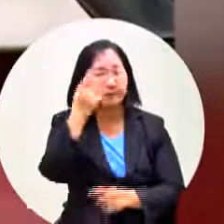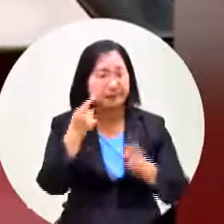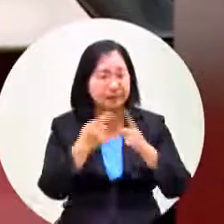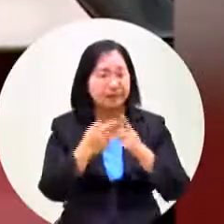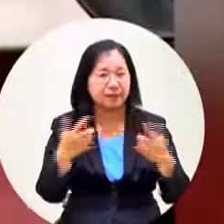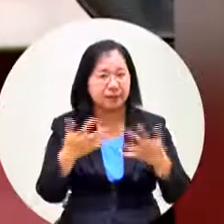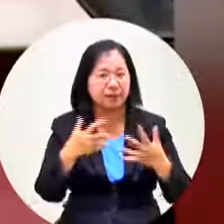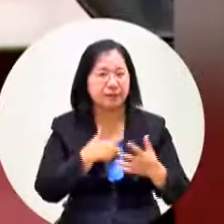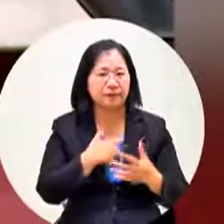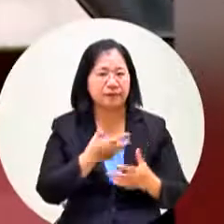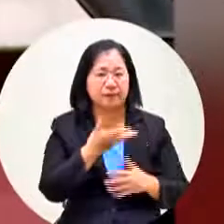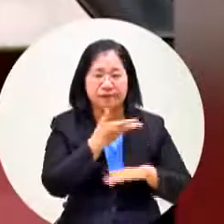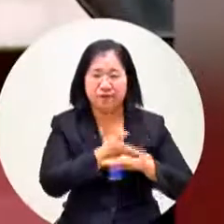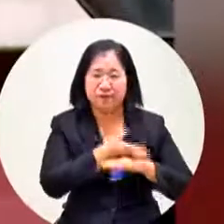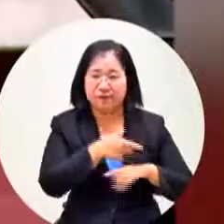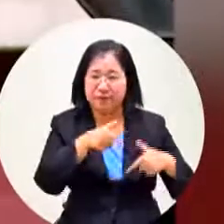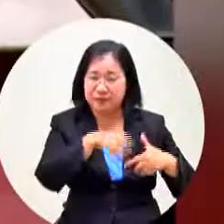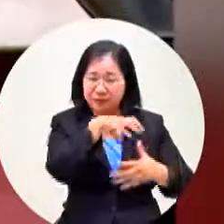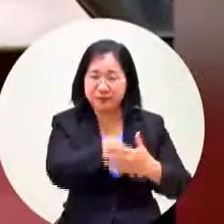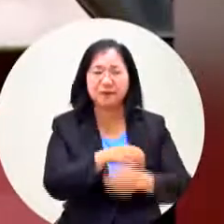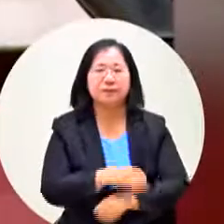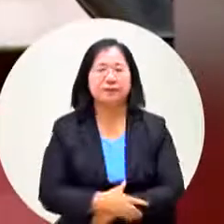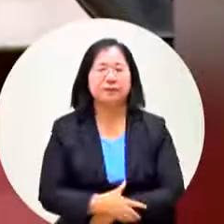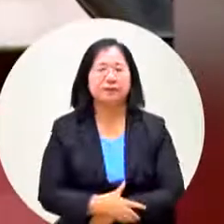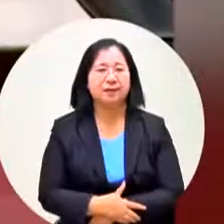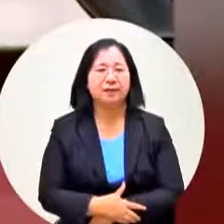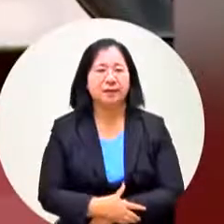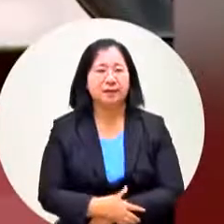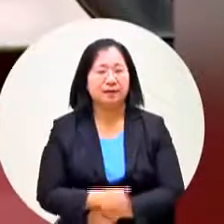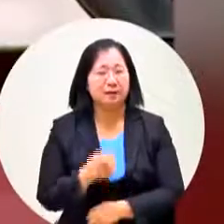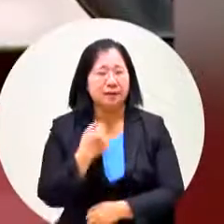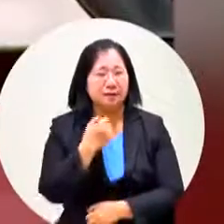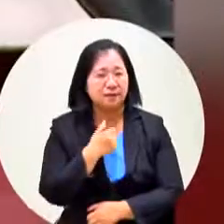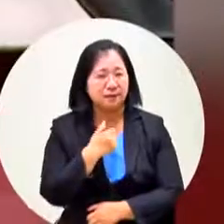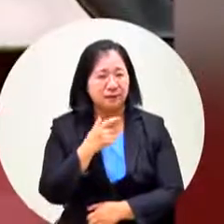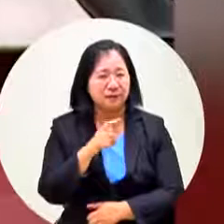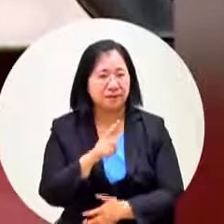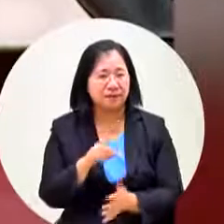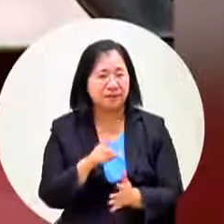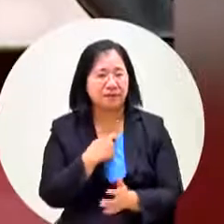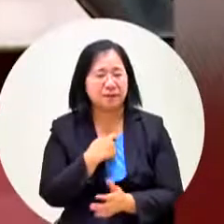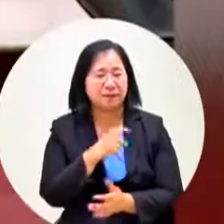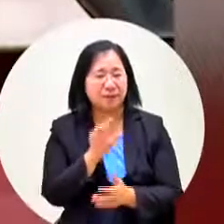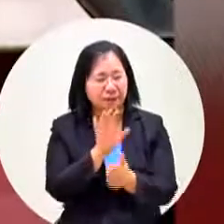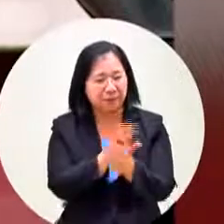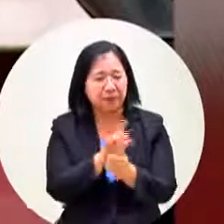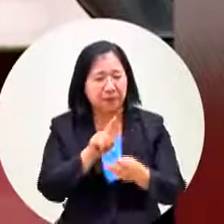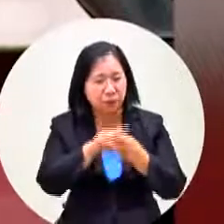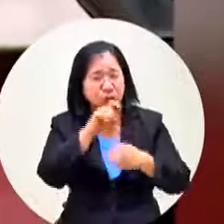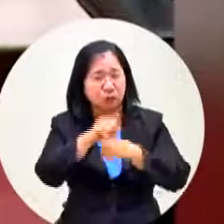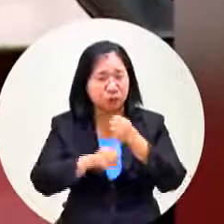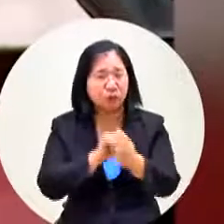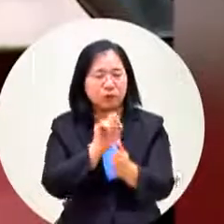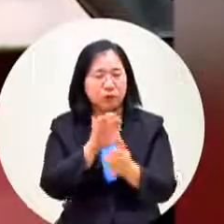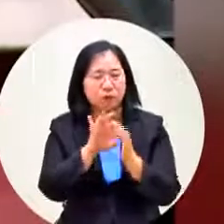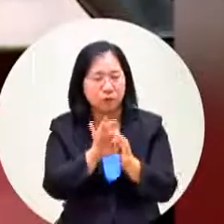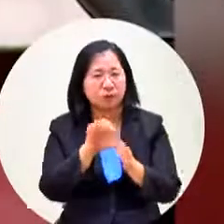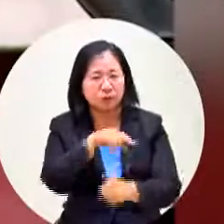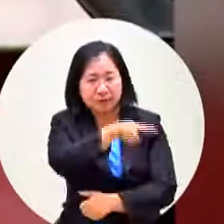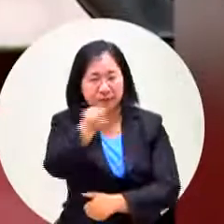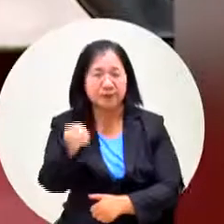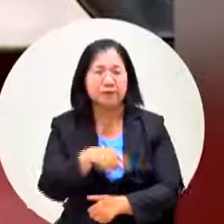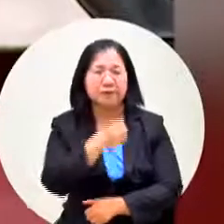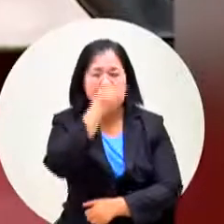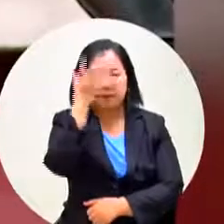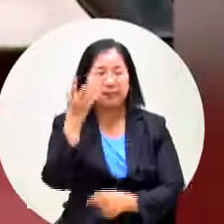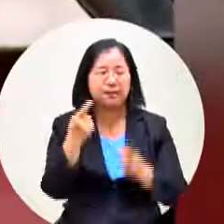市长，还是未来做总统吼，年轻人的问题吼。我希望你放在心里了哈，时时刻刻有